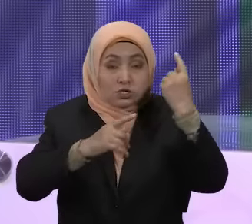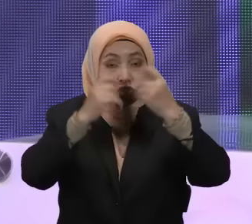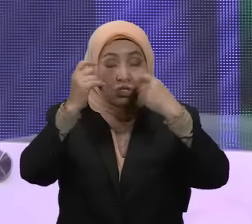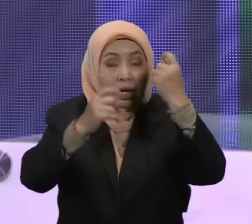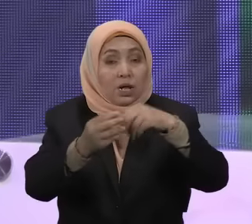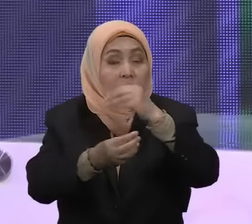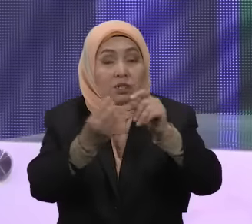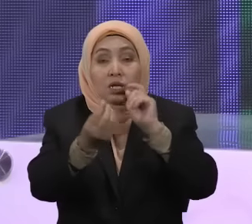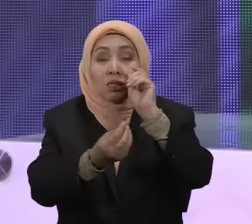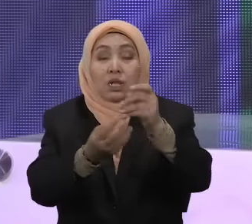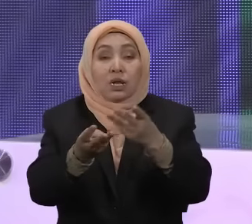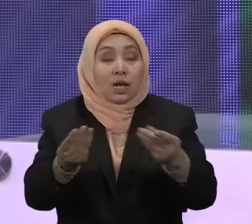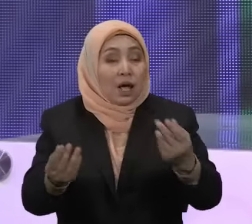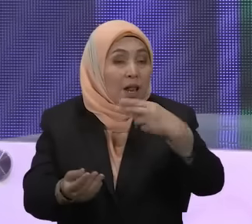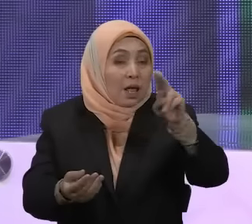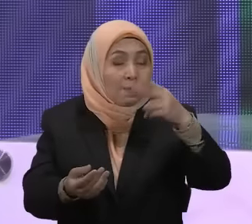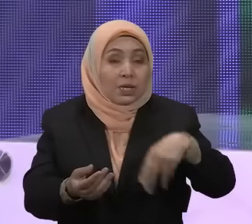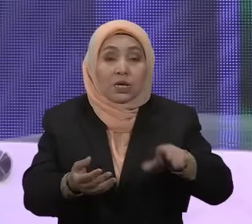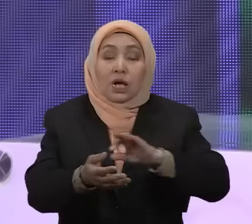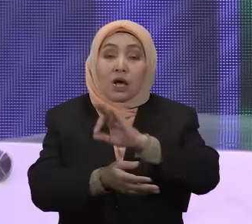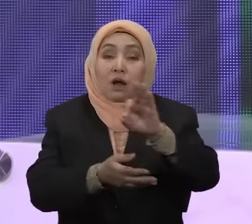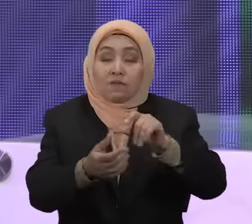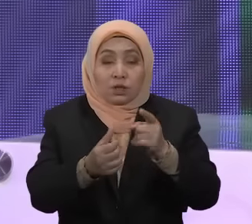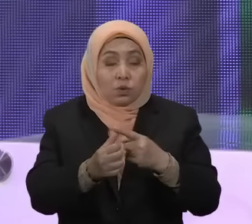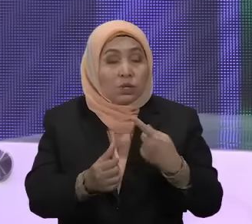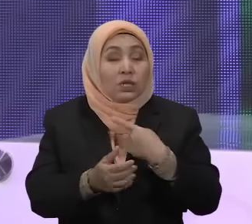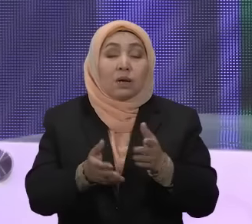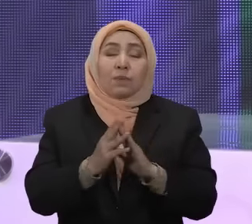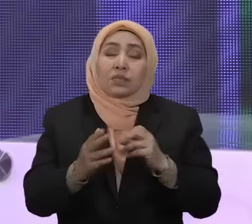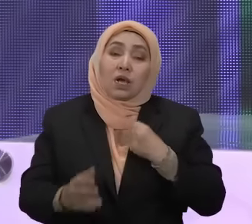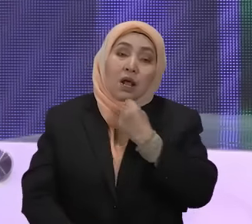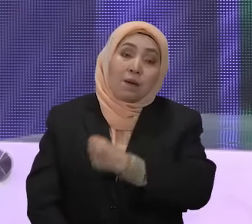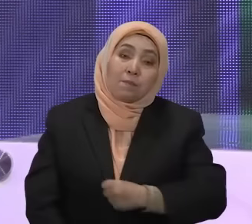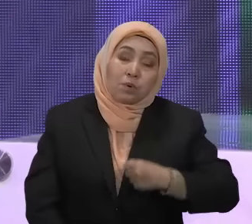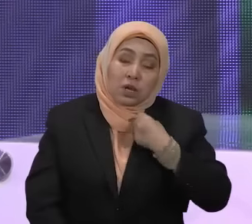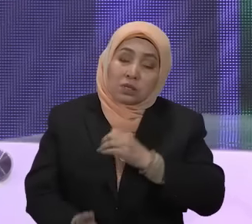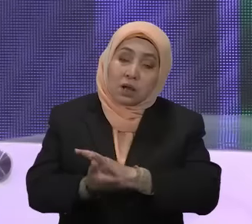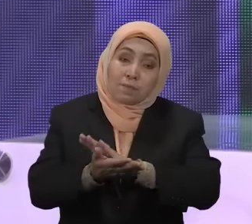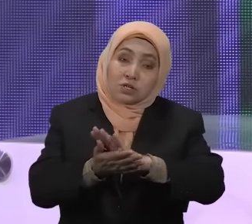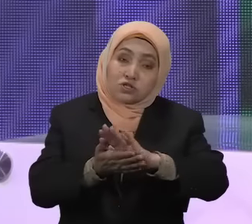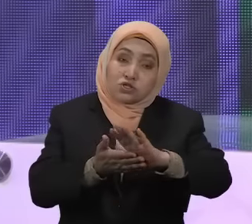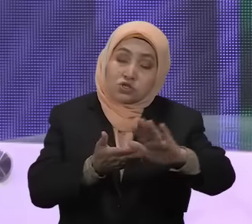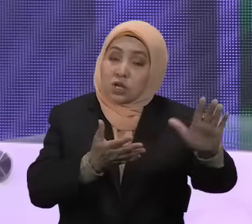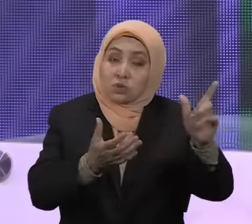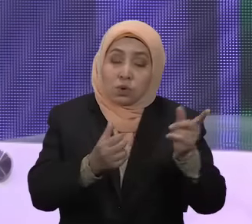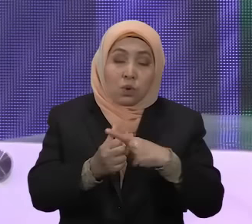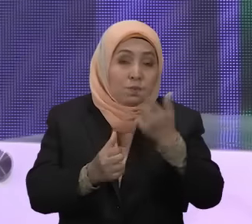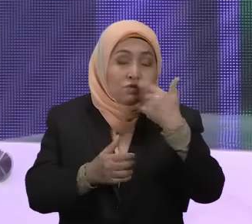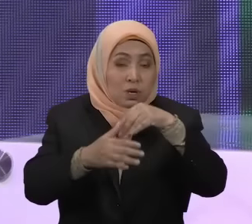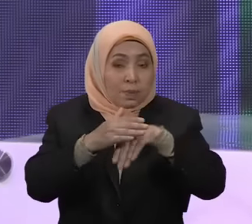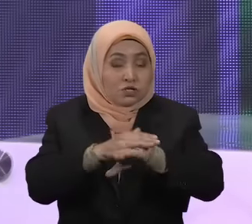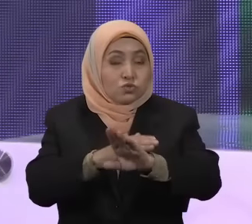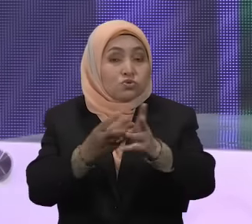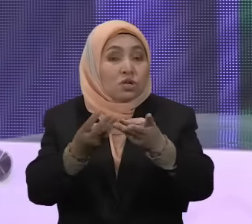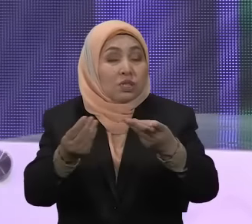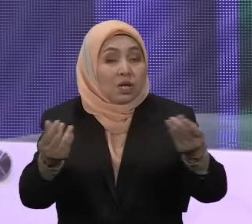itu kita pergi ke tanah halal dulu. Betul. Iaitu pergi ke Arafah dulu, kita minta ampun dulu. Betul. Ya, kita bersihkan dahulu apa sebagainya, mm-hmm, pasal nak masuk ke tanah